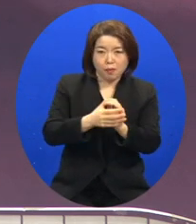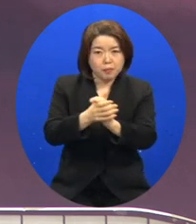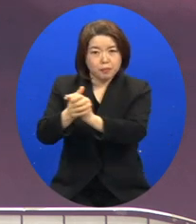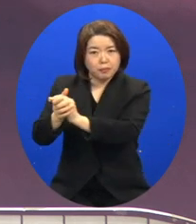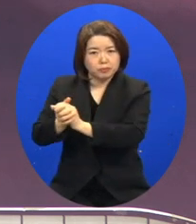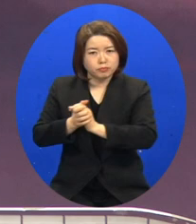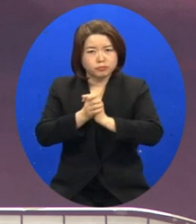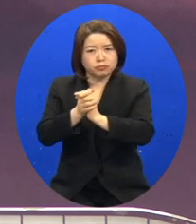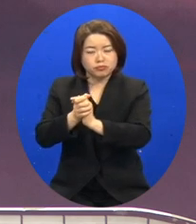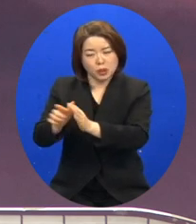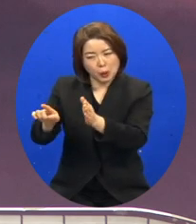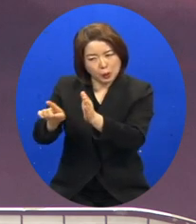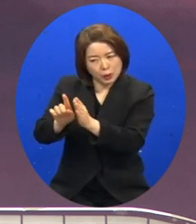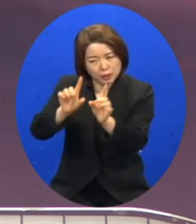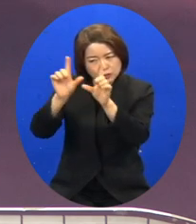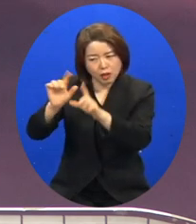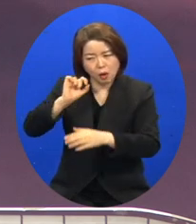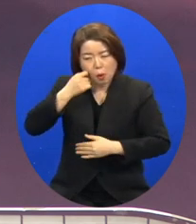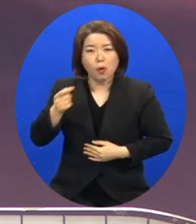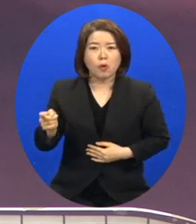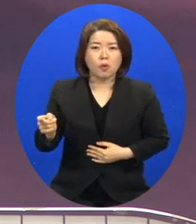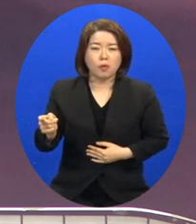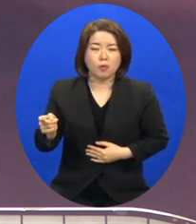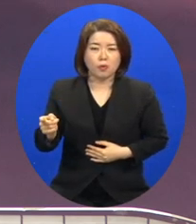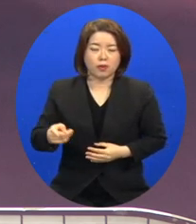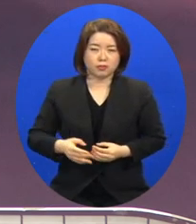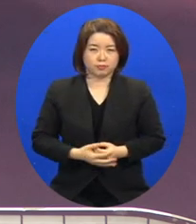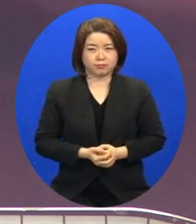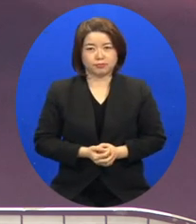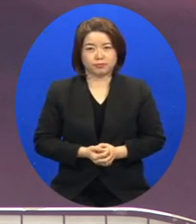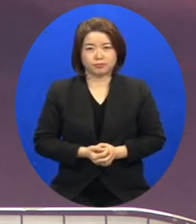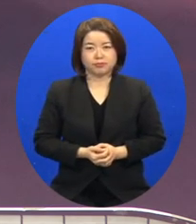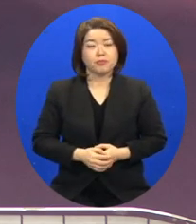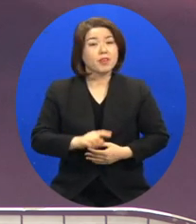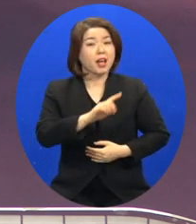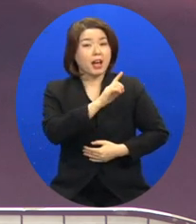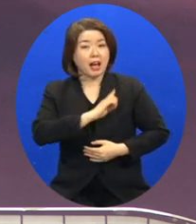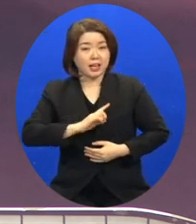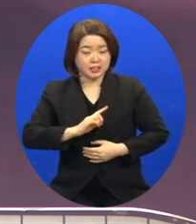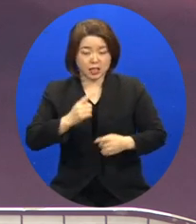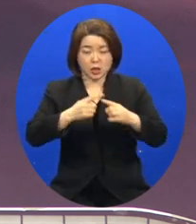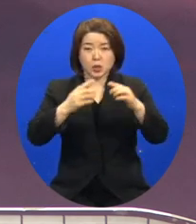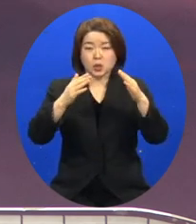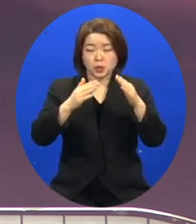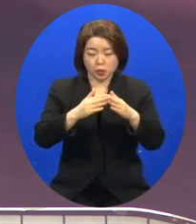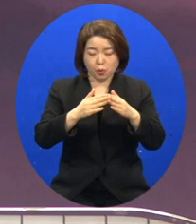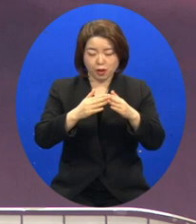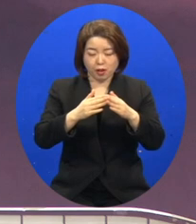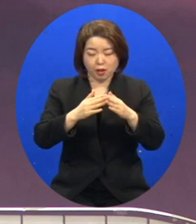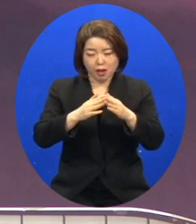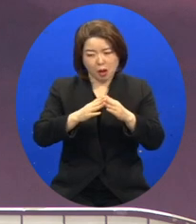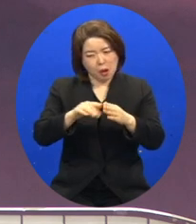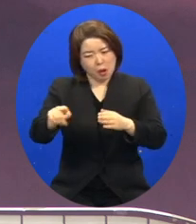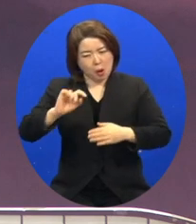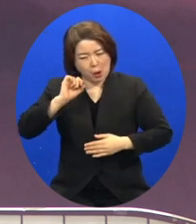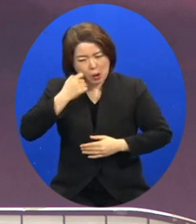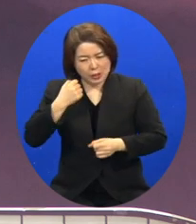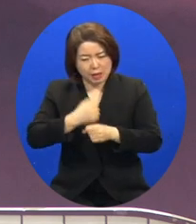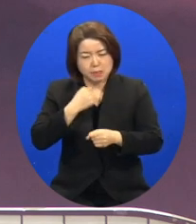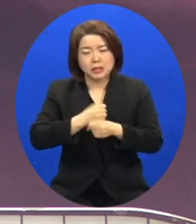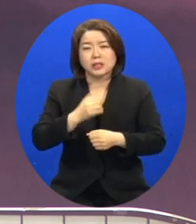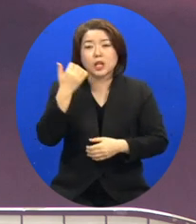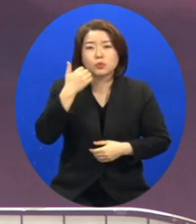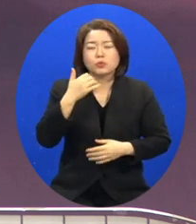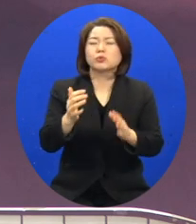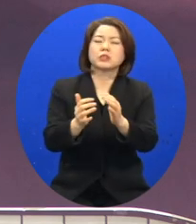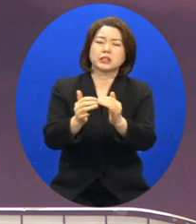교제하면서 신앙 생활 하기가 참 힘들 드려요 가장 교회 문턱이 높은 게 사람이 들어요 그러면서